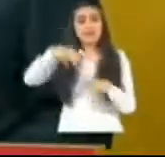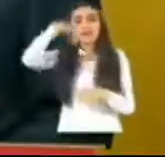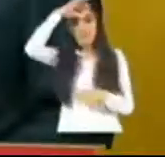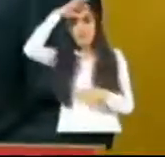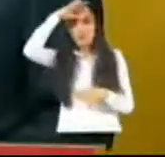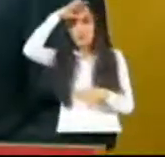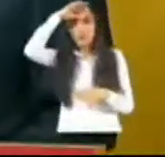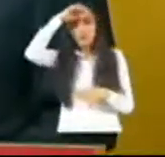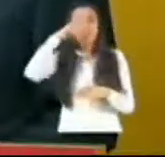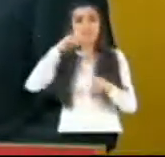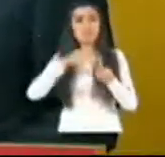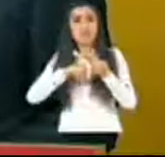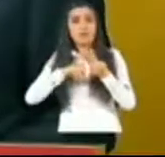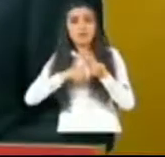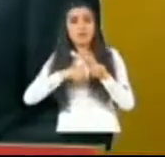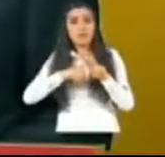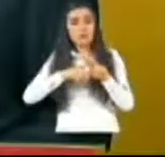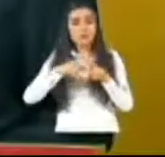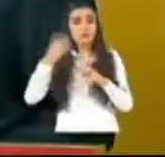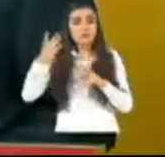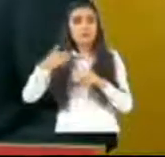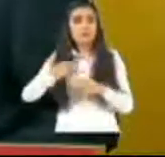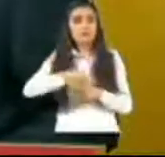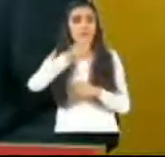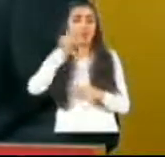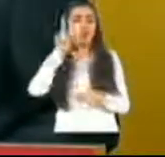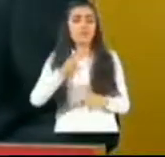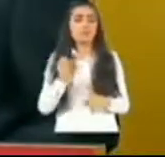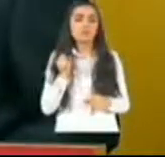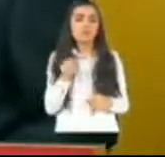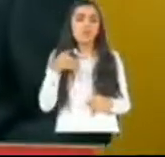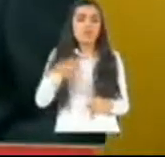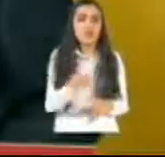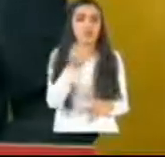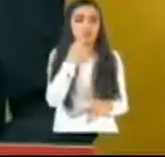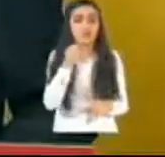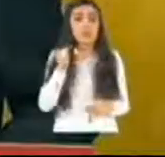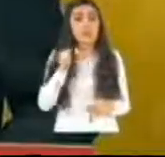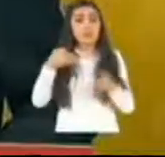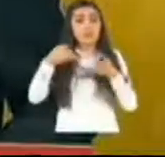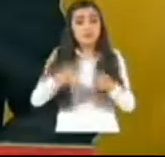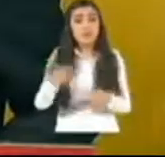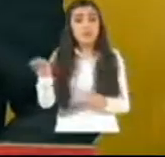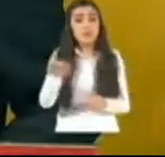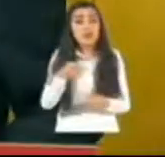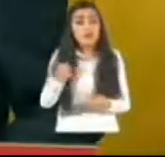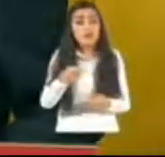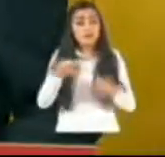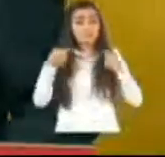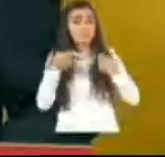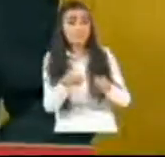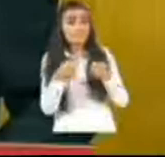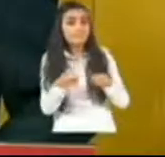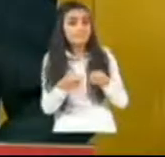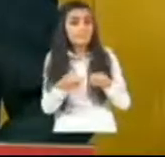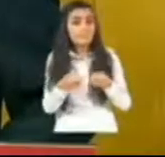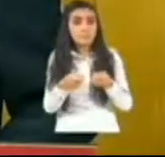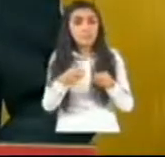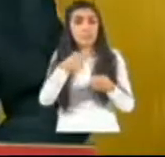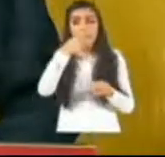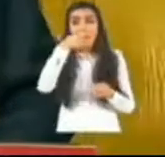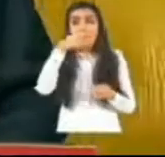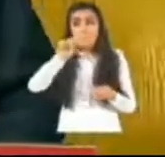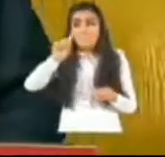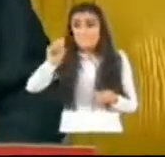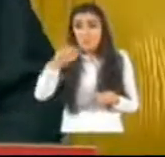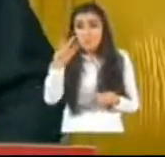yuvalanmış PKK'lı caniler tarafından şehit edilmişti. Şehidimizin katil ve azmettiricileri belli